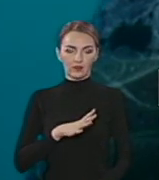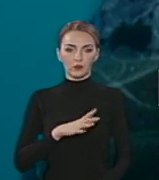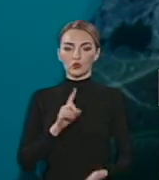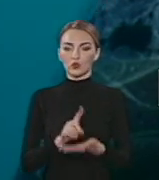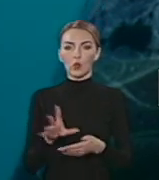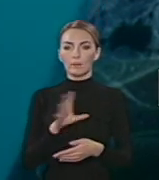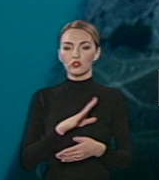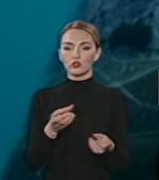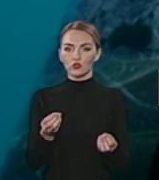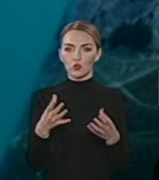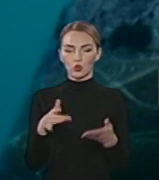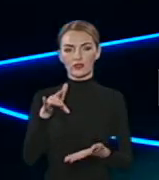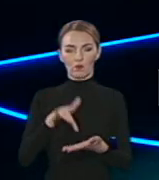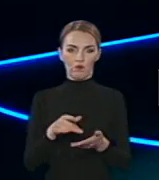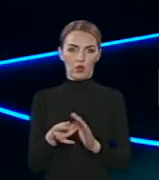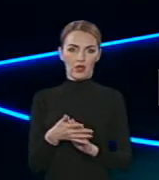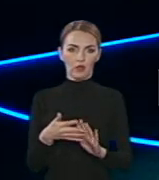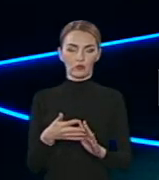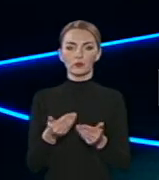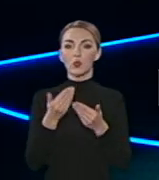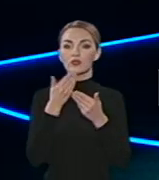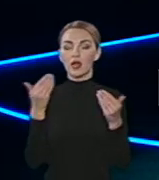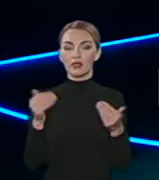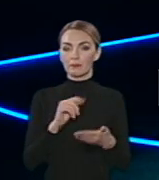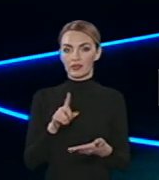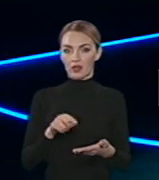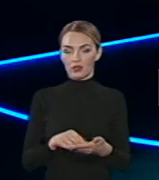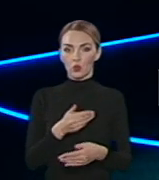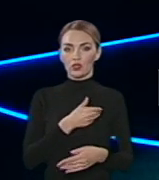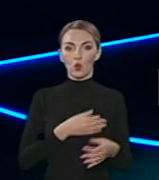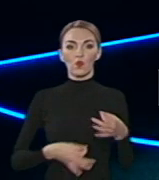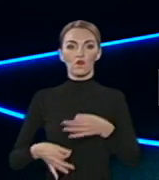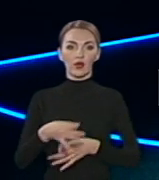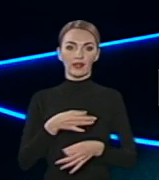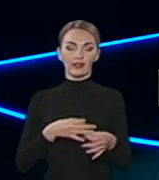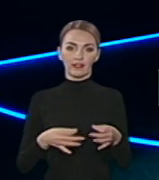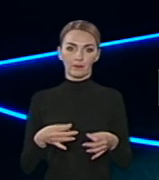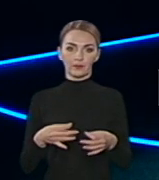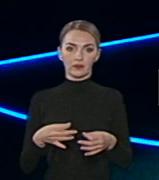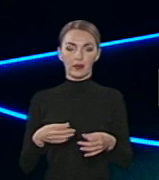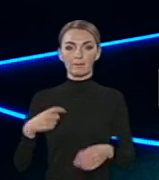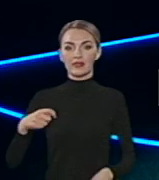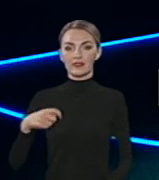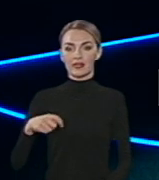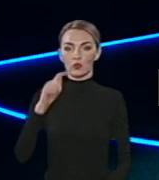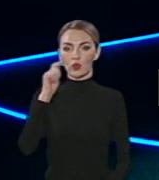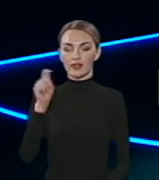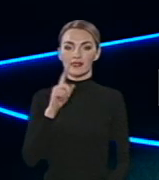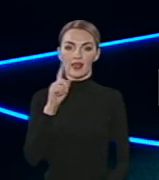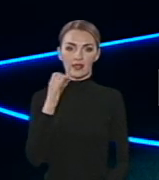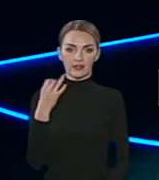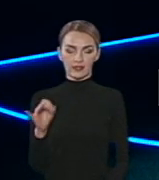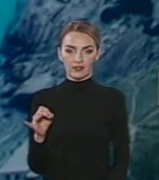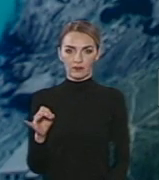все четко, централизовано и понятно. І останнє питання, яке я хотіла з вами обговорити. Президент України Володимир